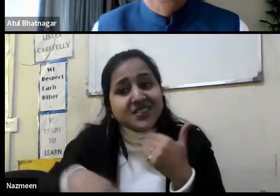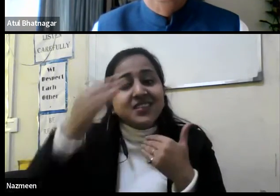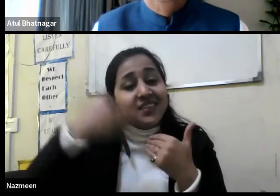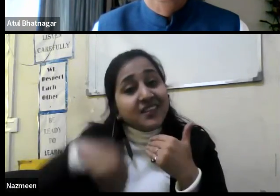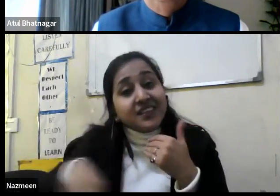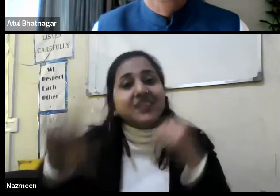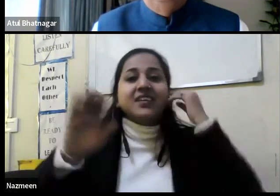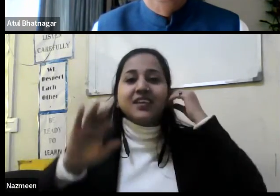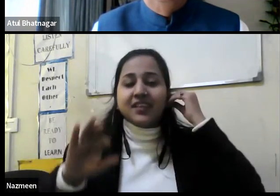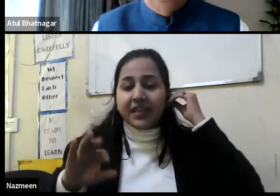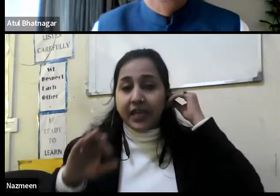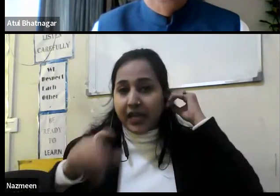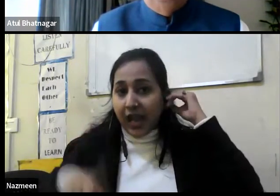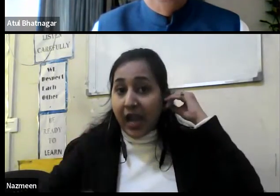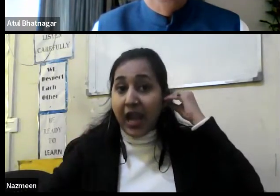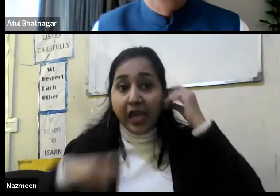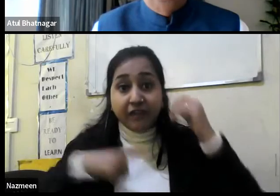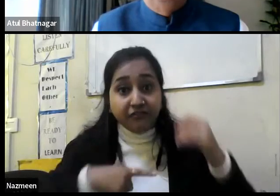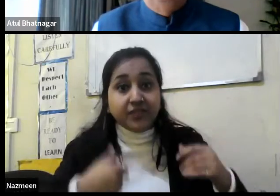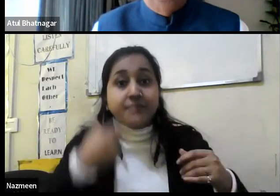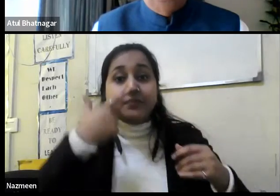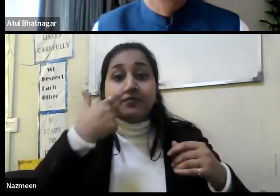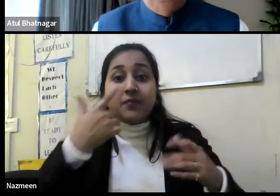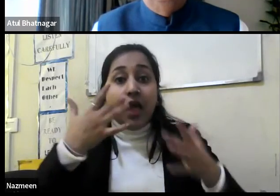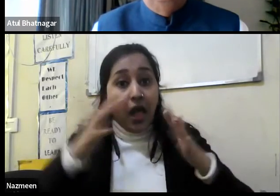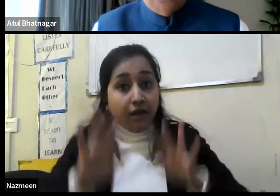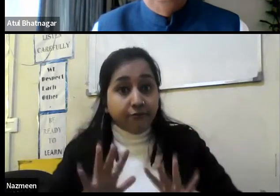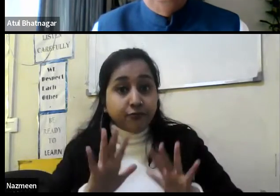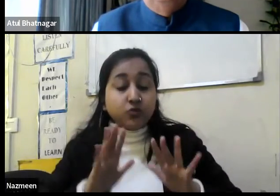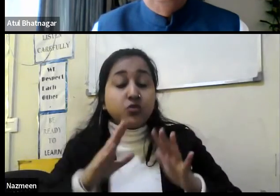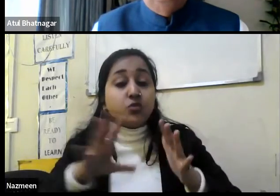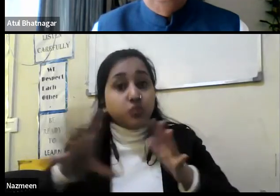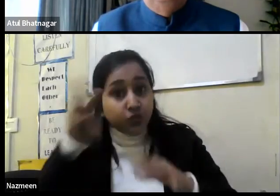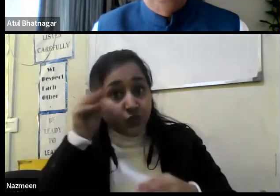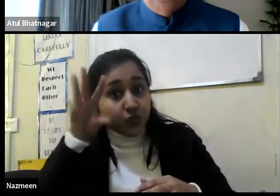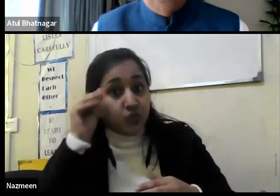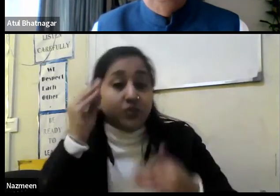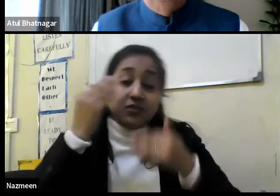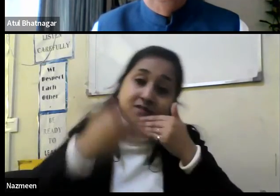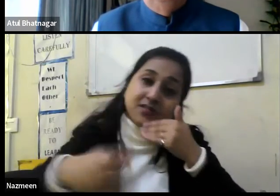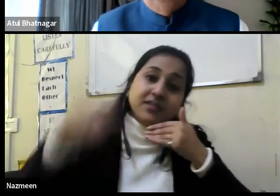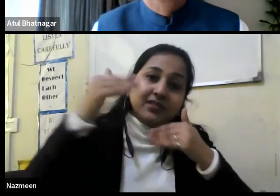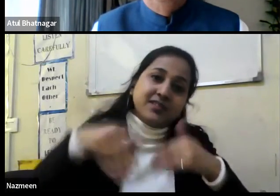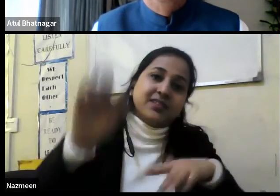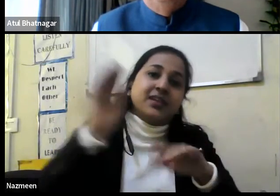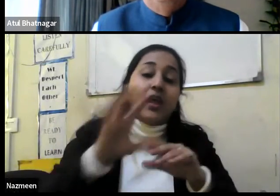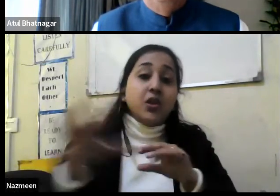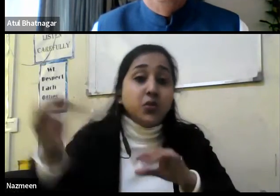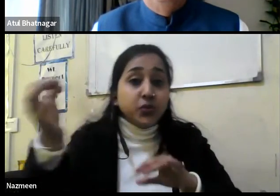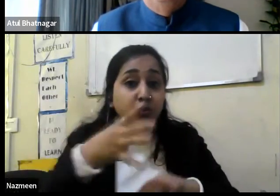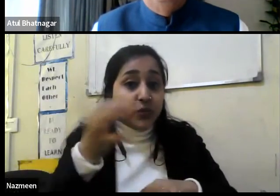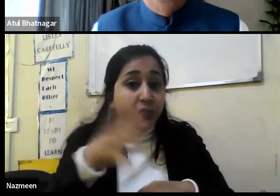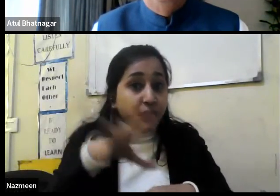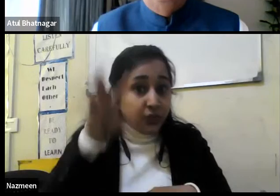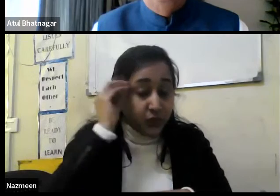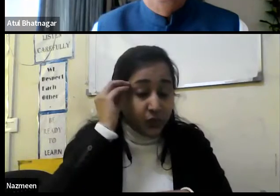हैं और तब तक ये सीखना, नई चीजों का सीखना, ध्यान रखना।